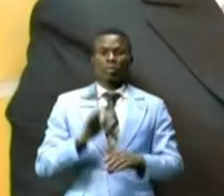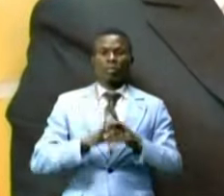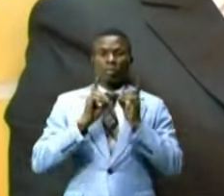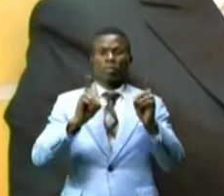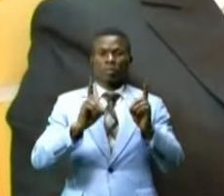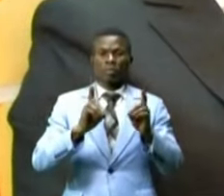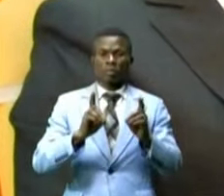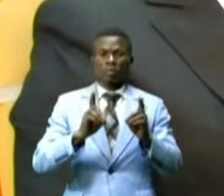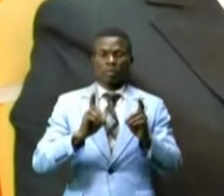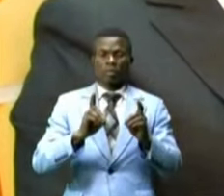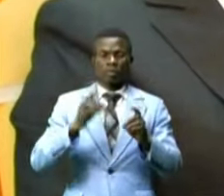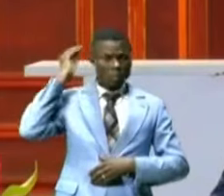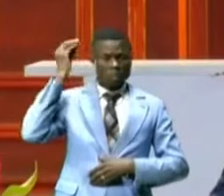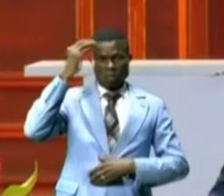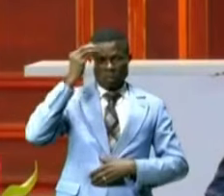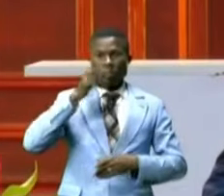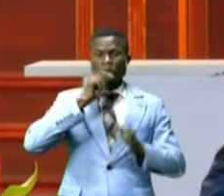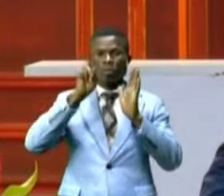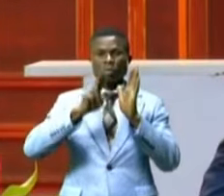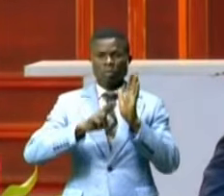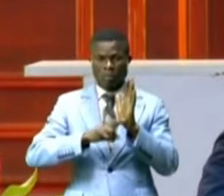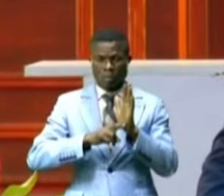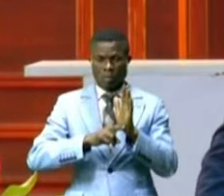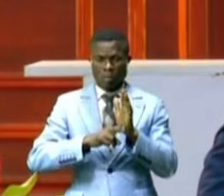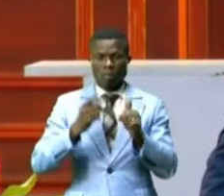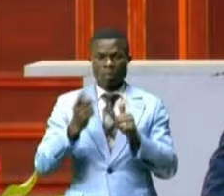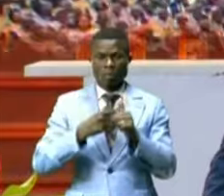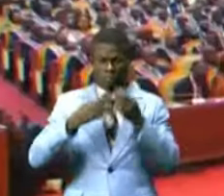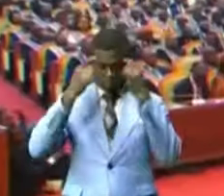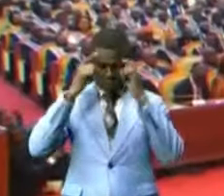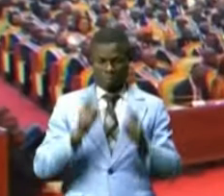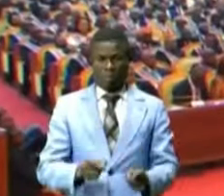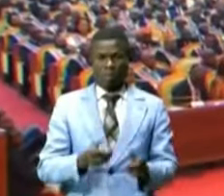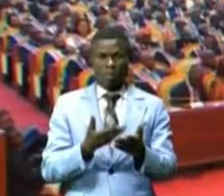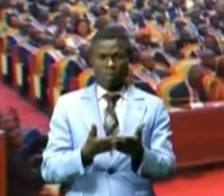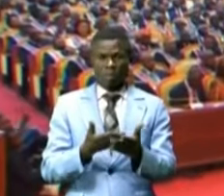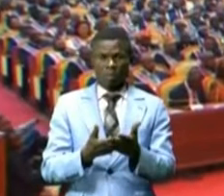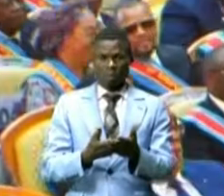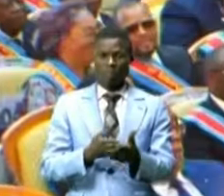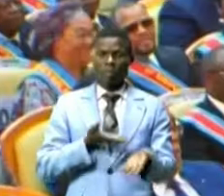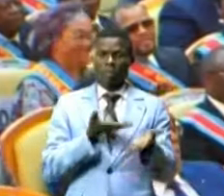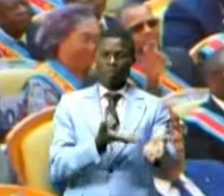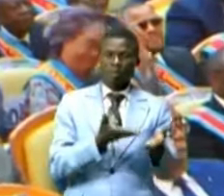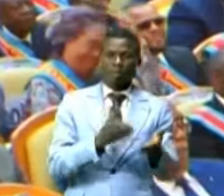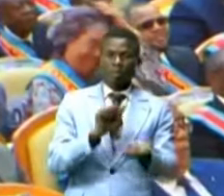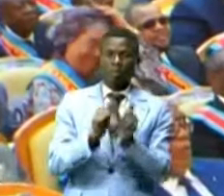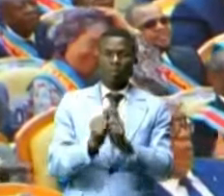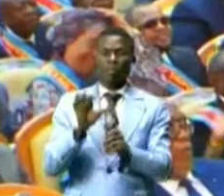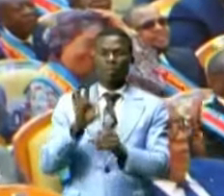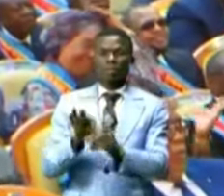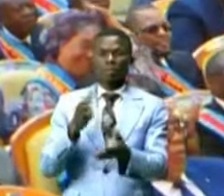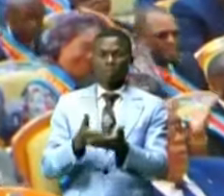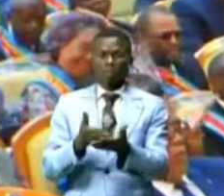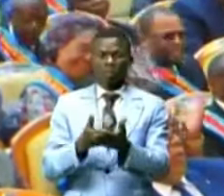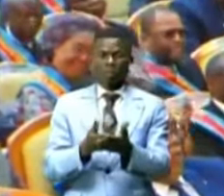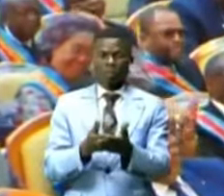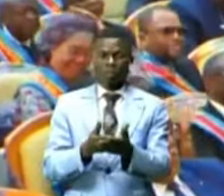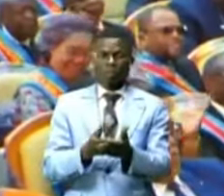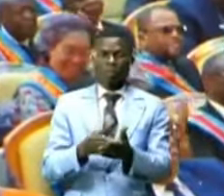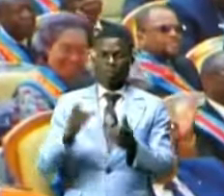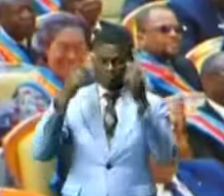une reconnaissance aux parlementaires pour notamment leur détermination à accompagner le processus électoral par des lois et